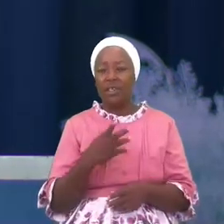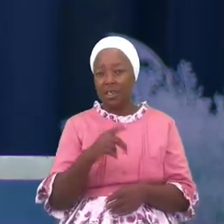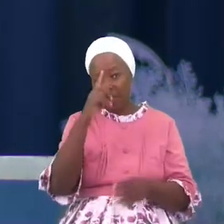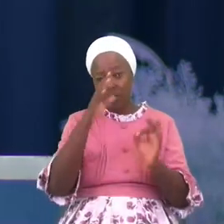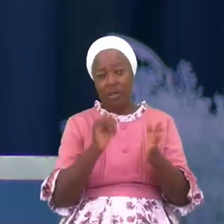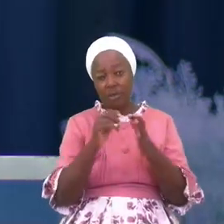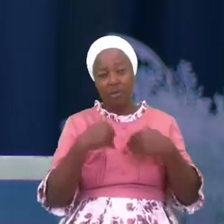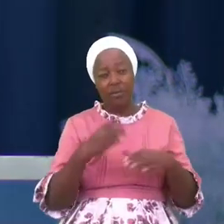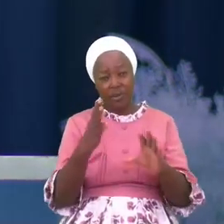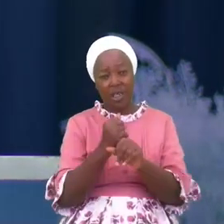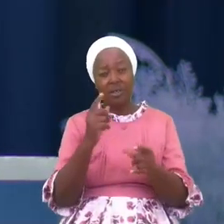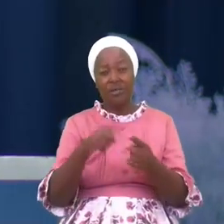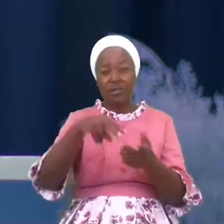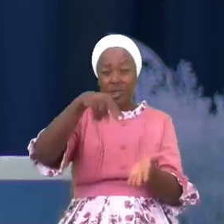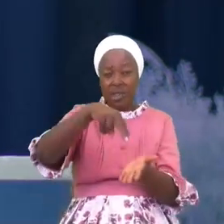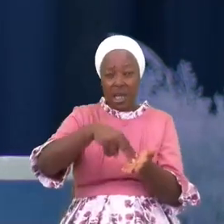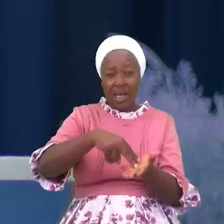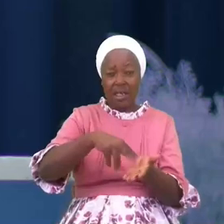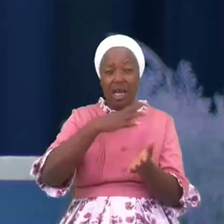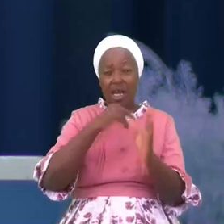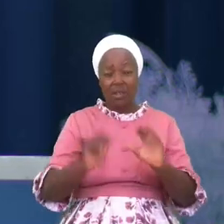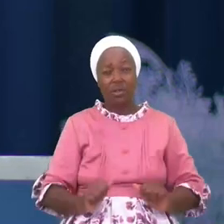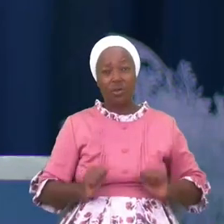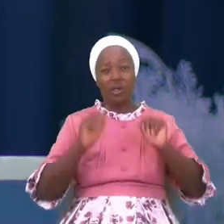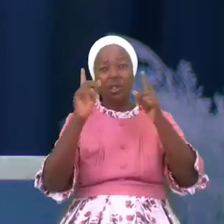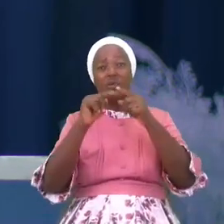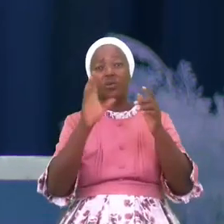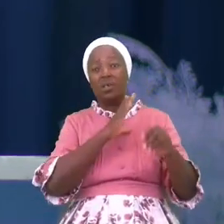La décision que vous avez prise de tenir, de donner votre